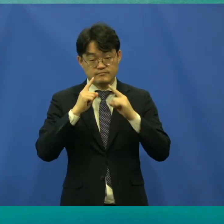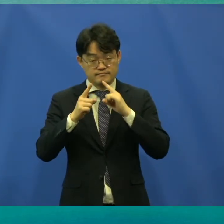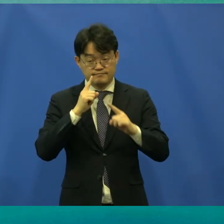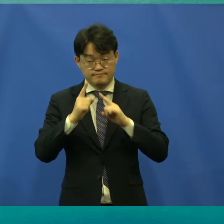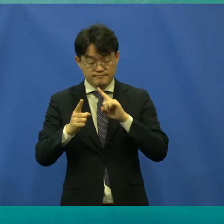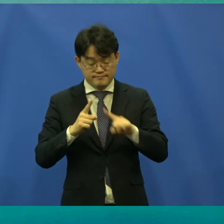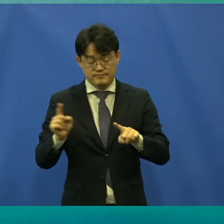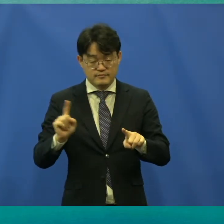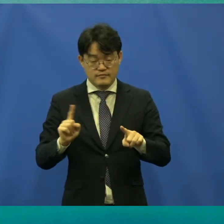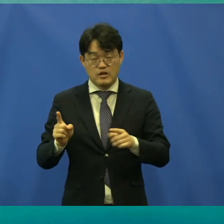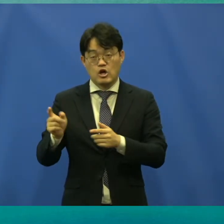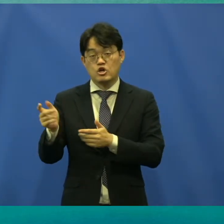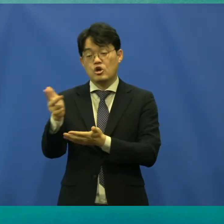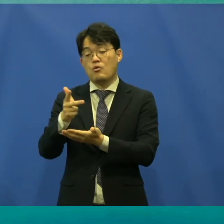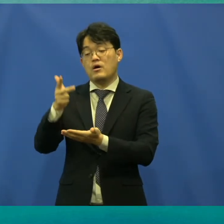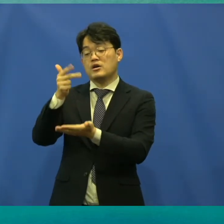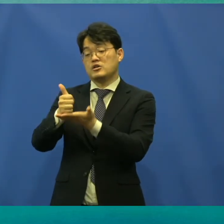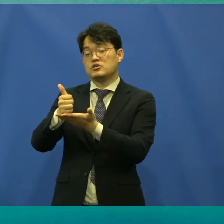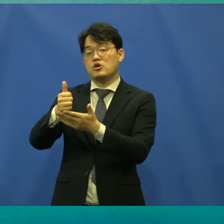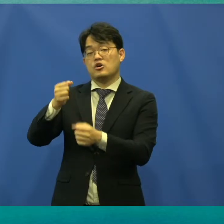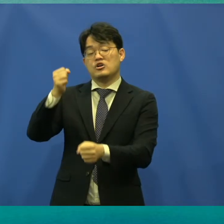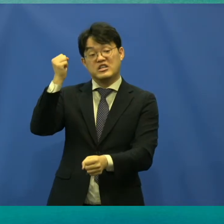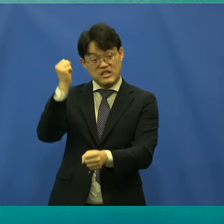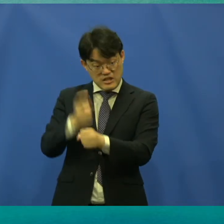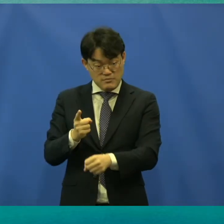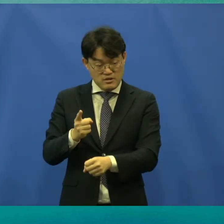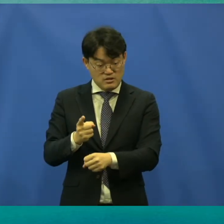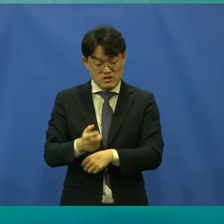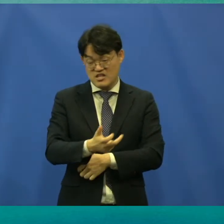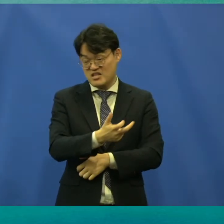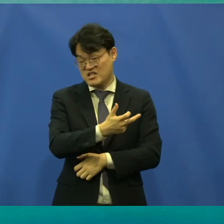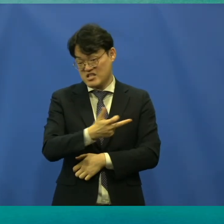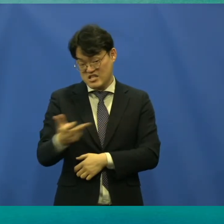이미 큰 물고기를 예비하사, 반전입니다.